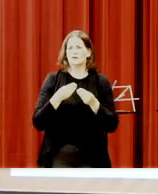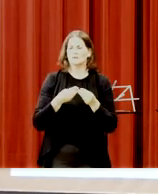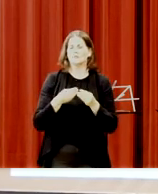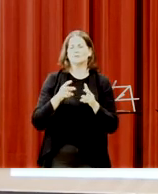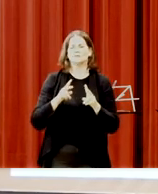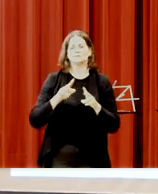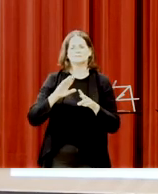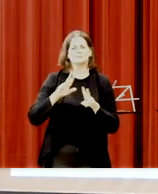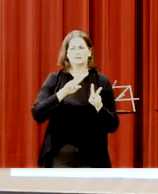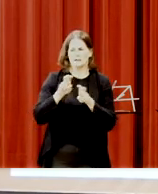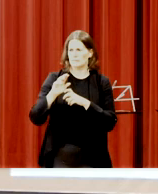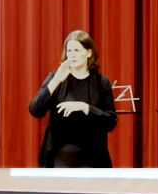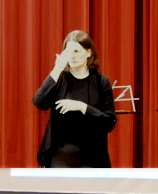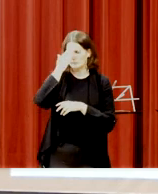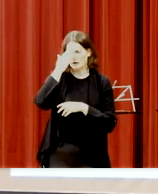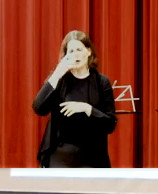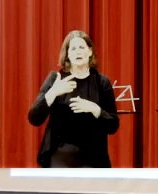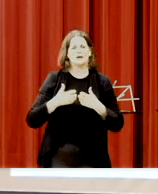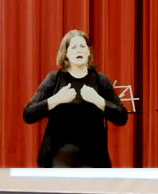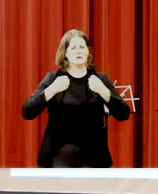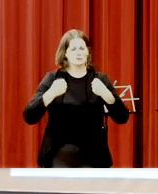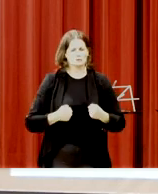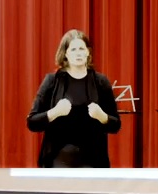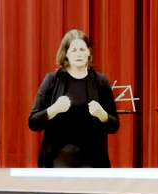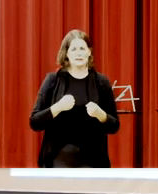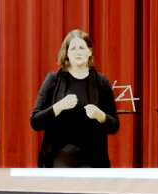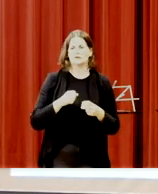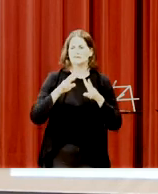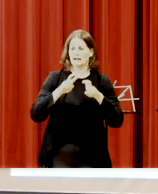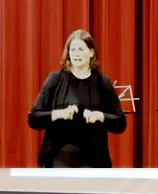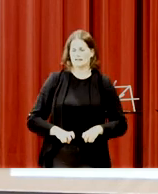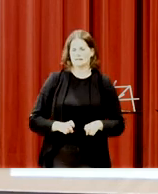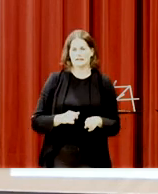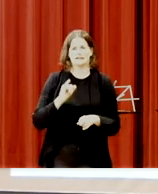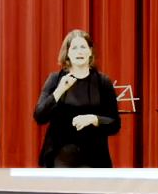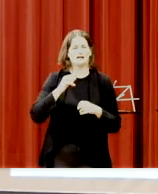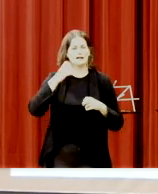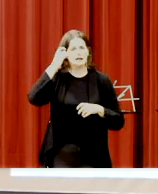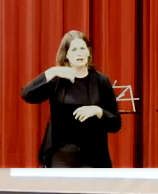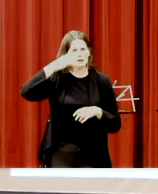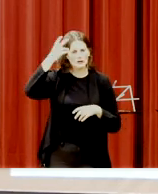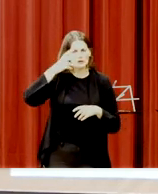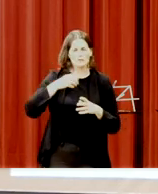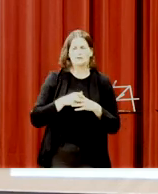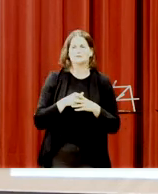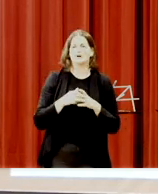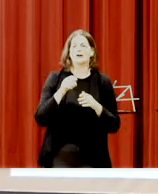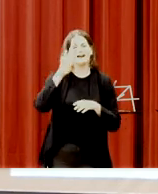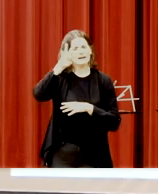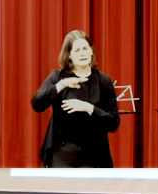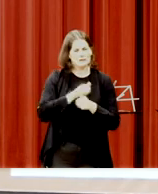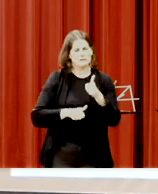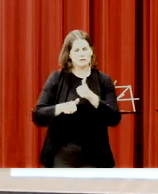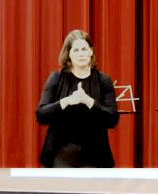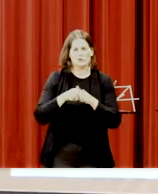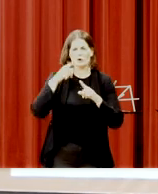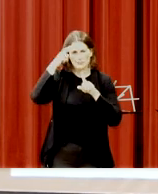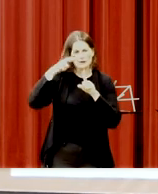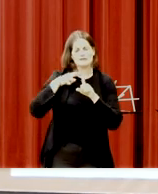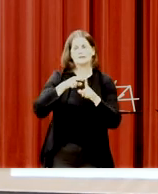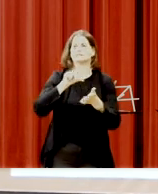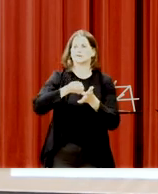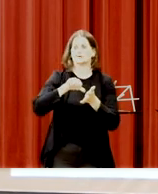aquest referent a la societat del coneixement i el manteniment del català com a llengua pròpia compatible, de fet, amb la